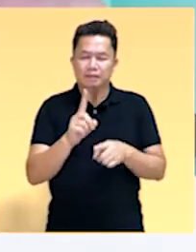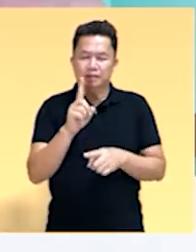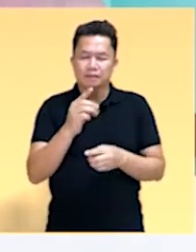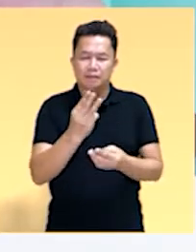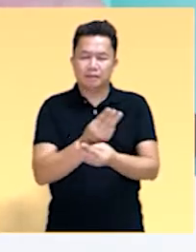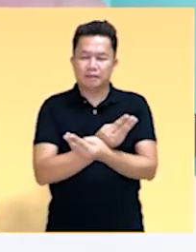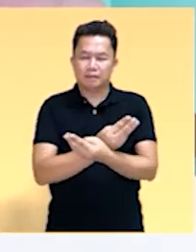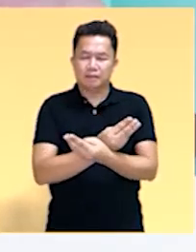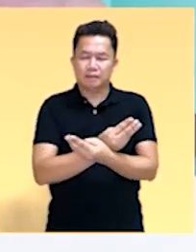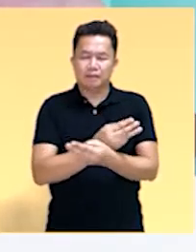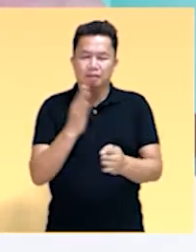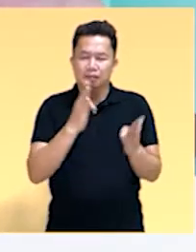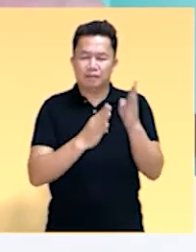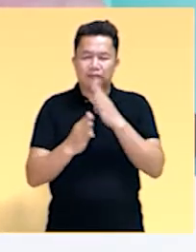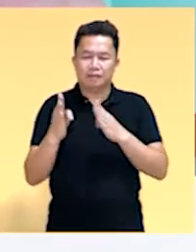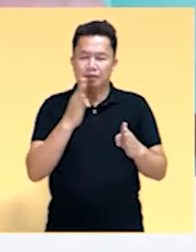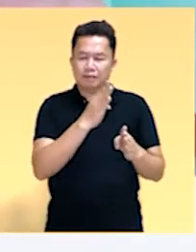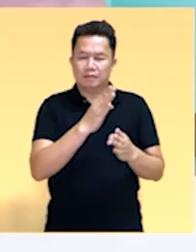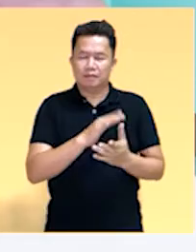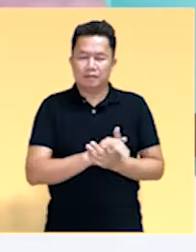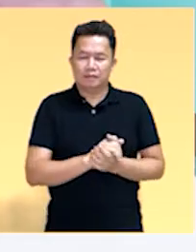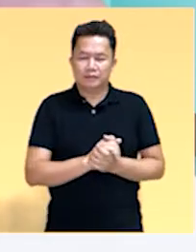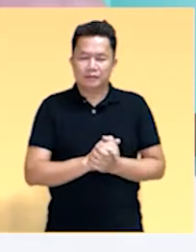isang mathematical problem.